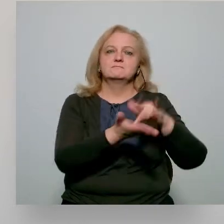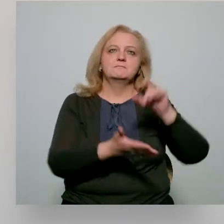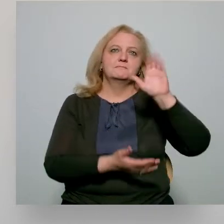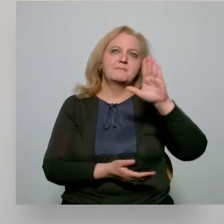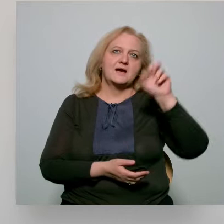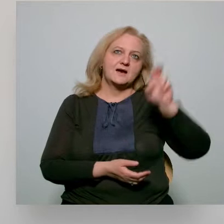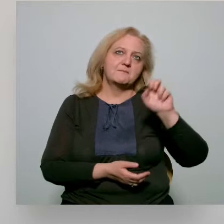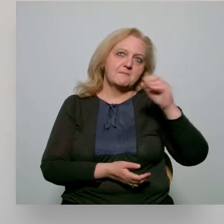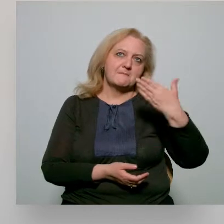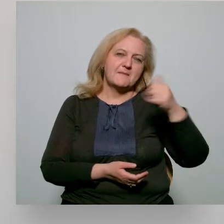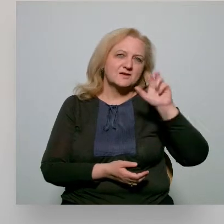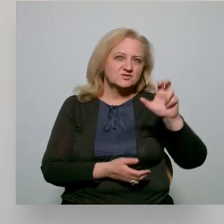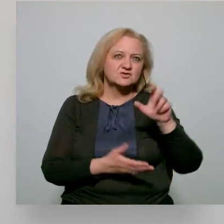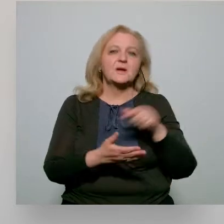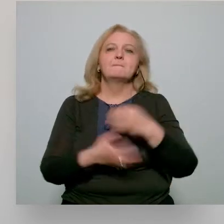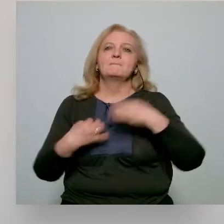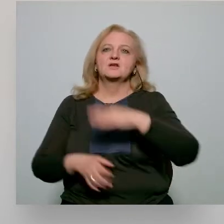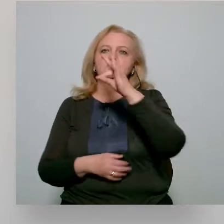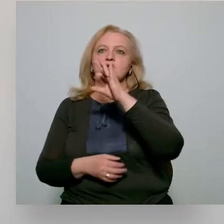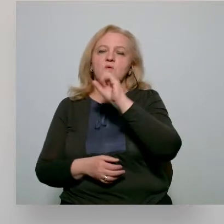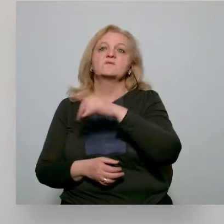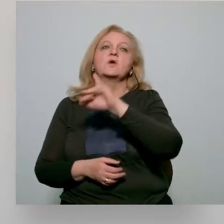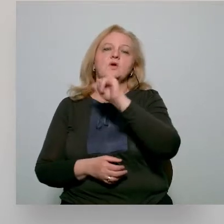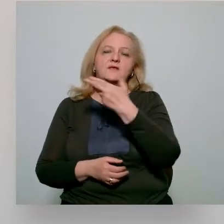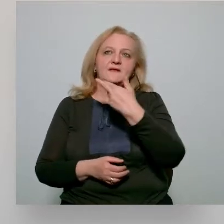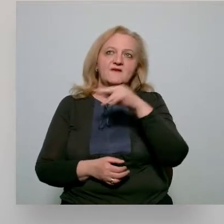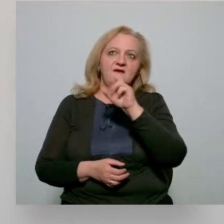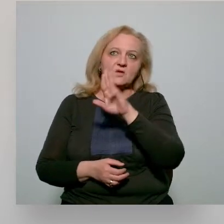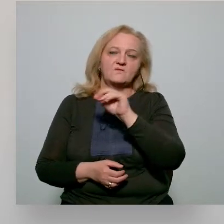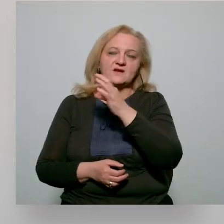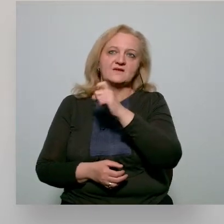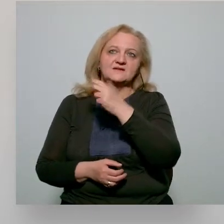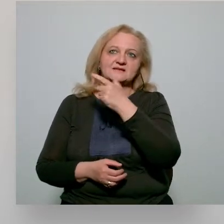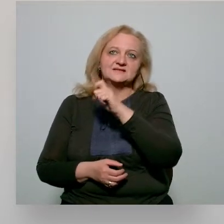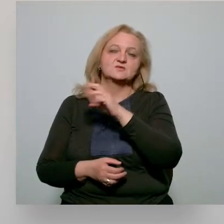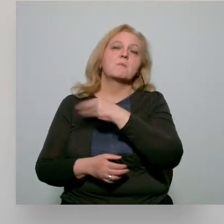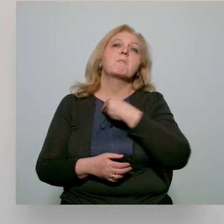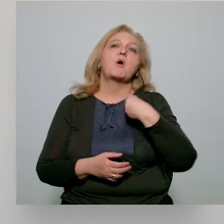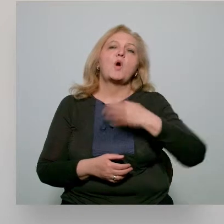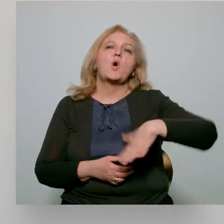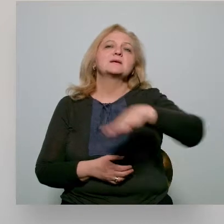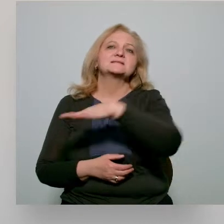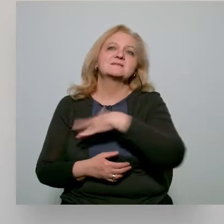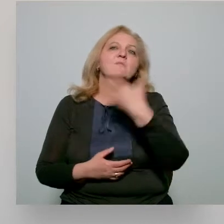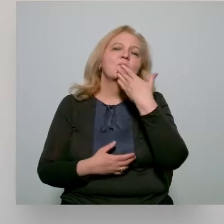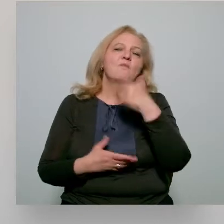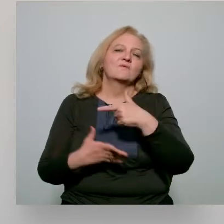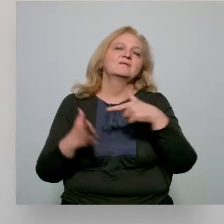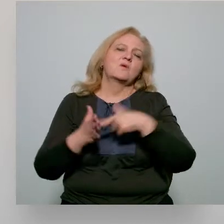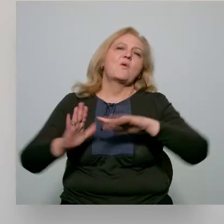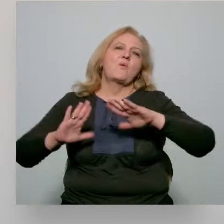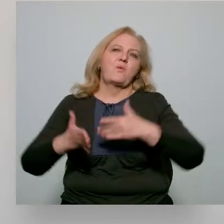dobrze odczytałem. Pani Sofia w Ivano-Frankiwsku, dla Polaków ciągle jest to też często po prostu